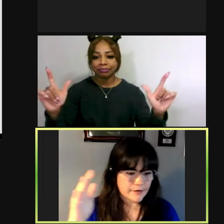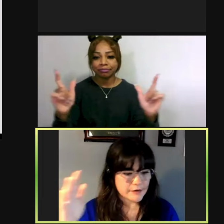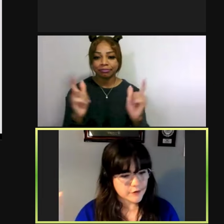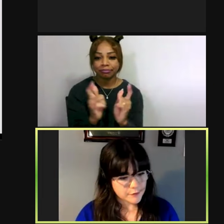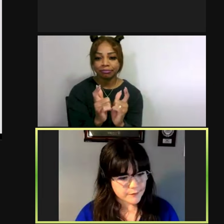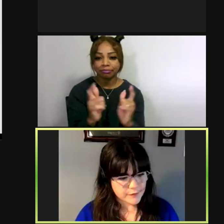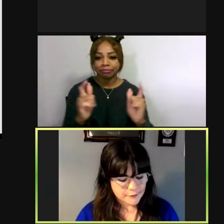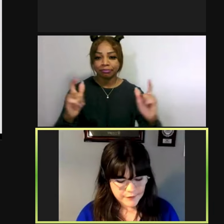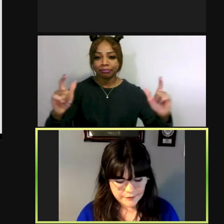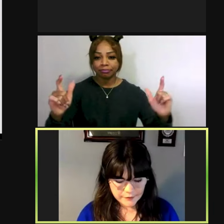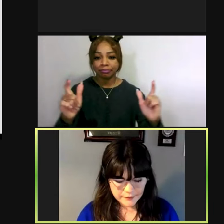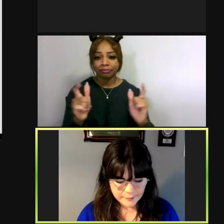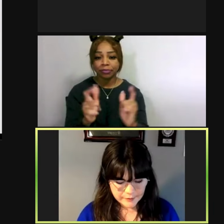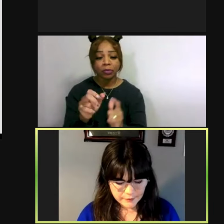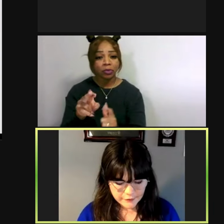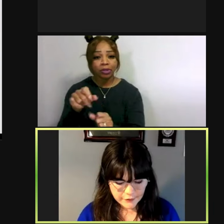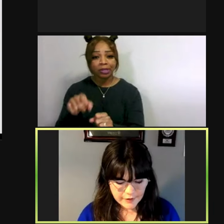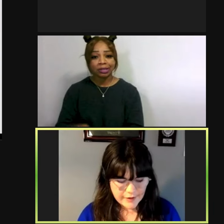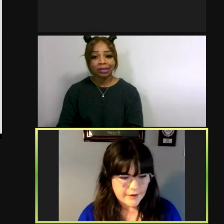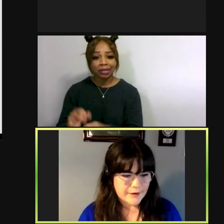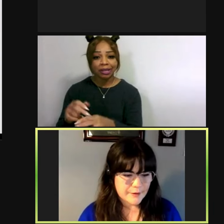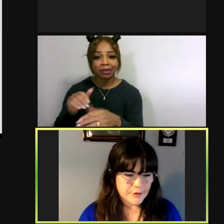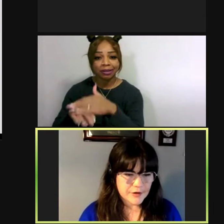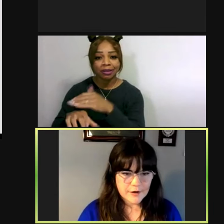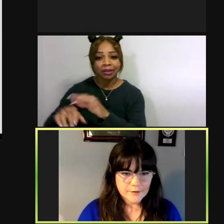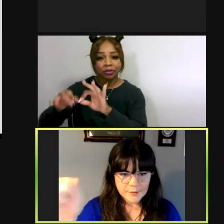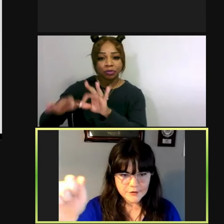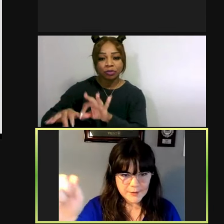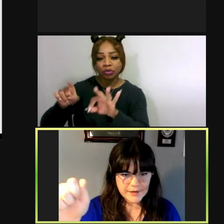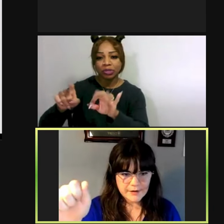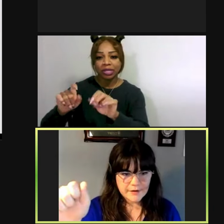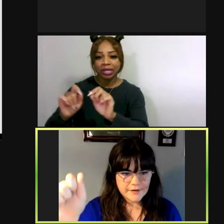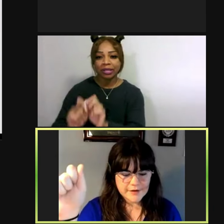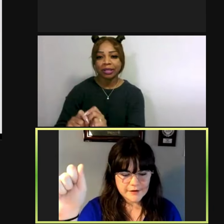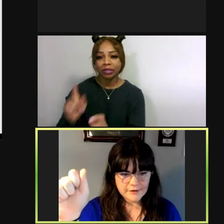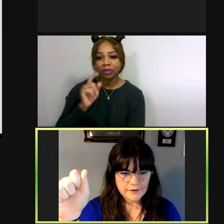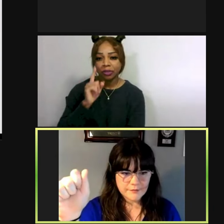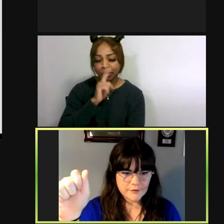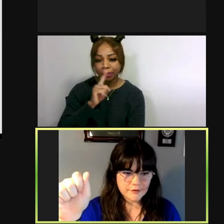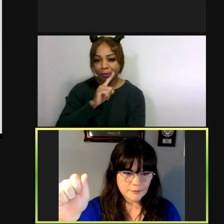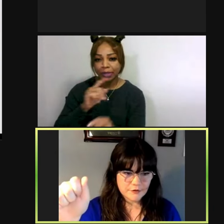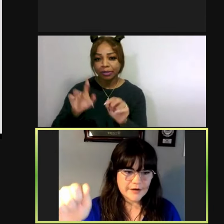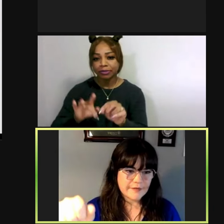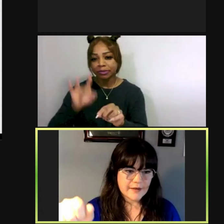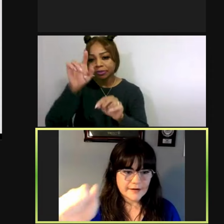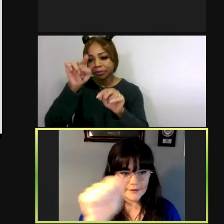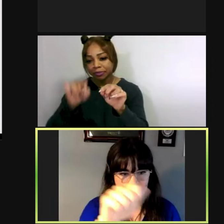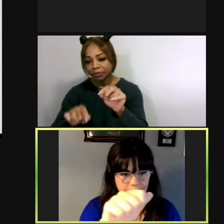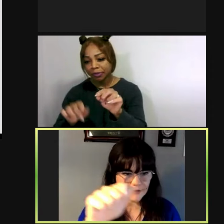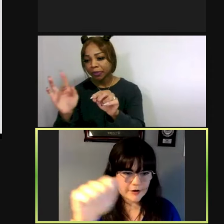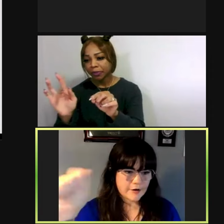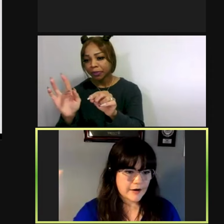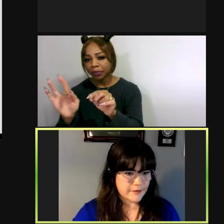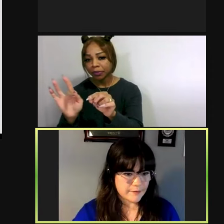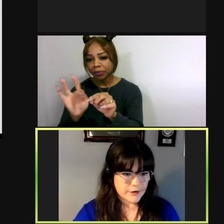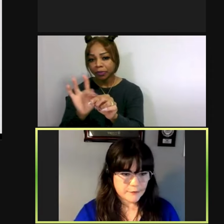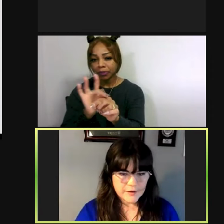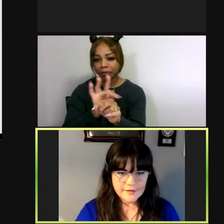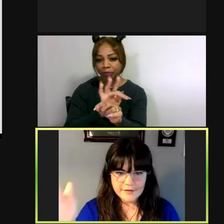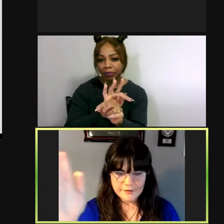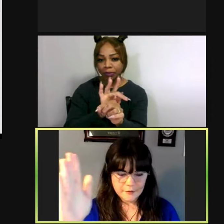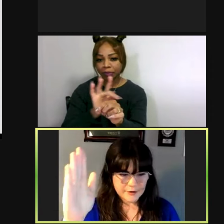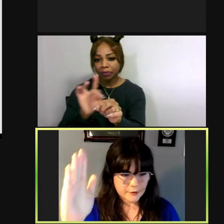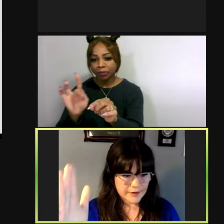redimensionner la présentation pour que ce soit plus petit et que vous ayez l'image de l'interprète en plus grand, vous pouvez